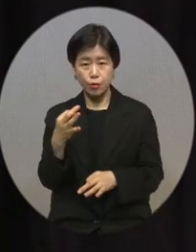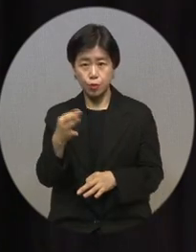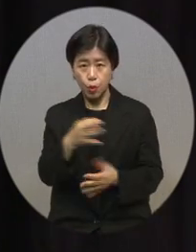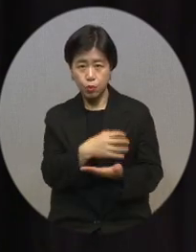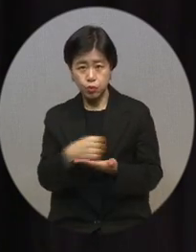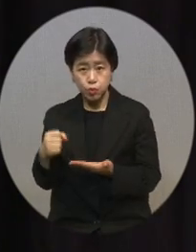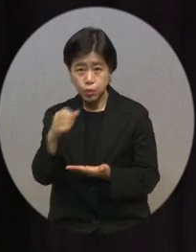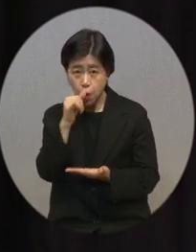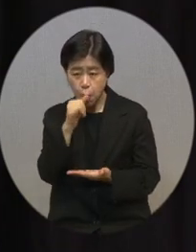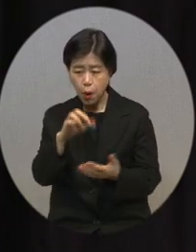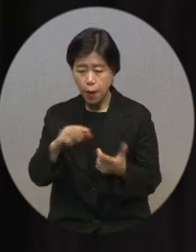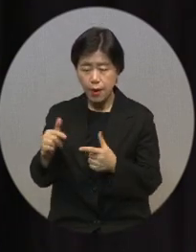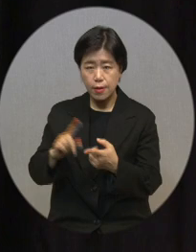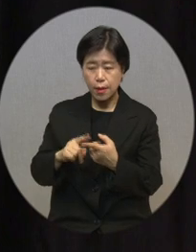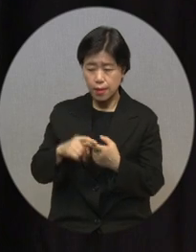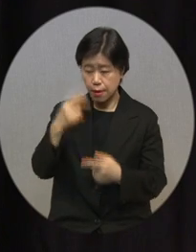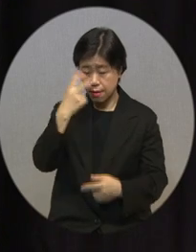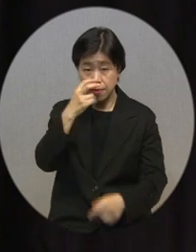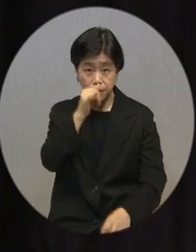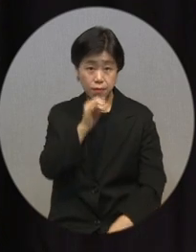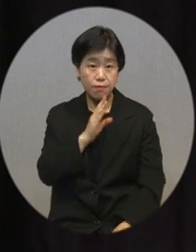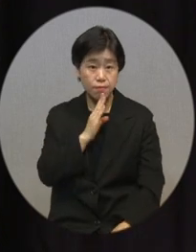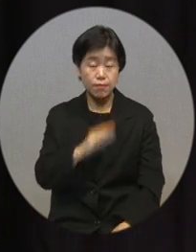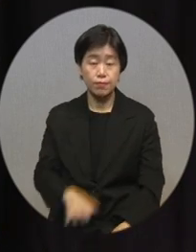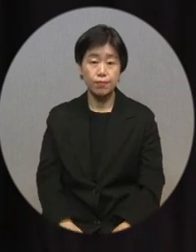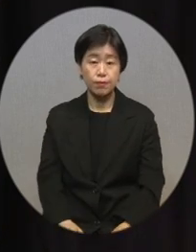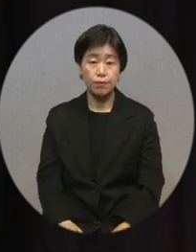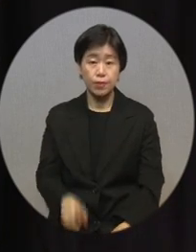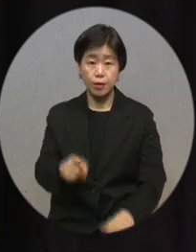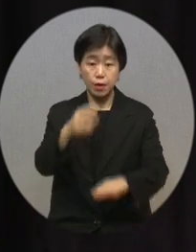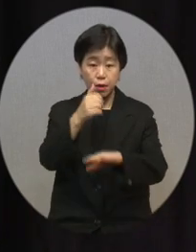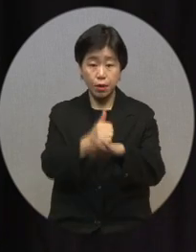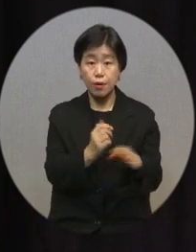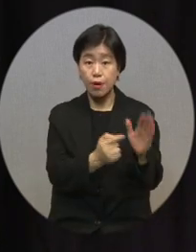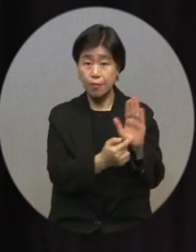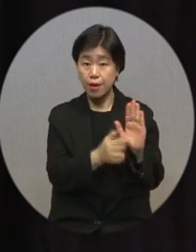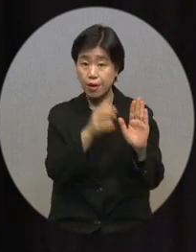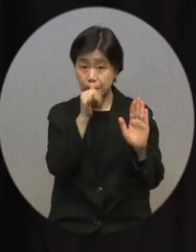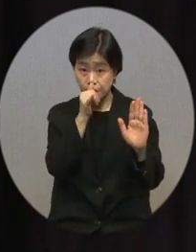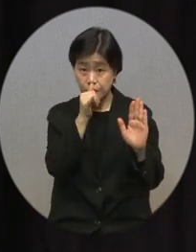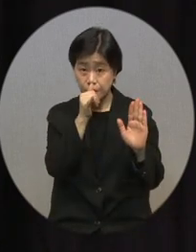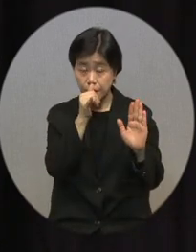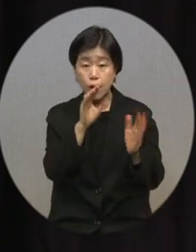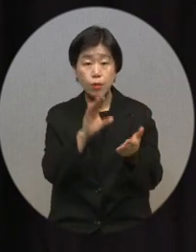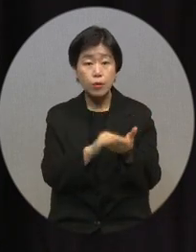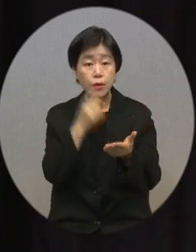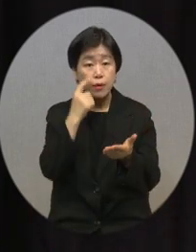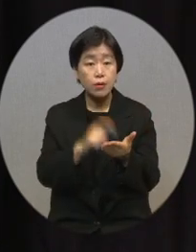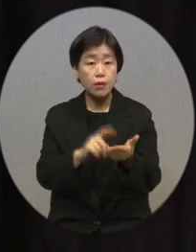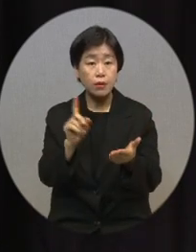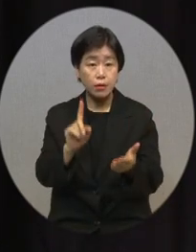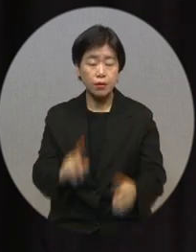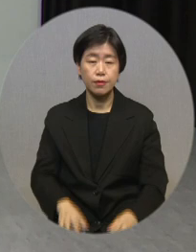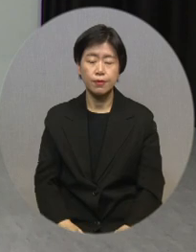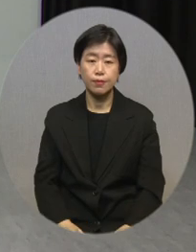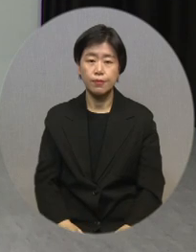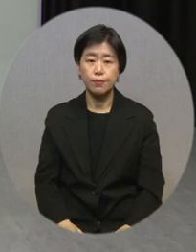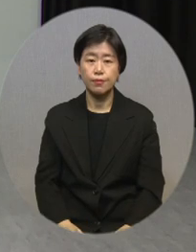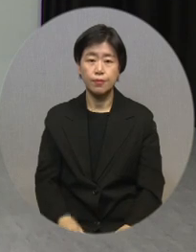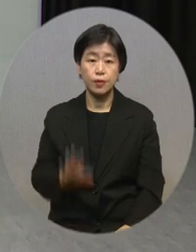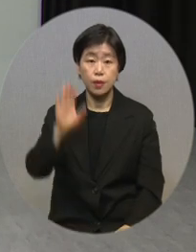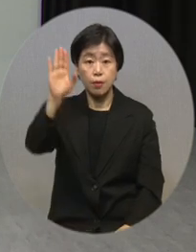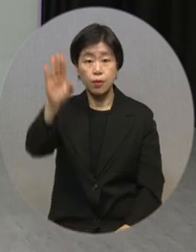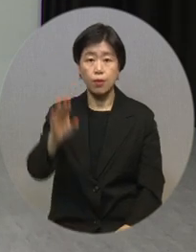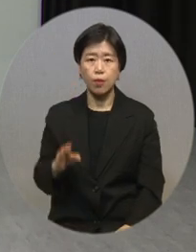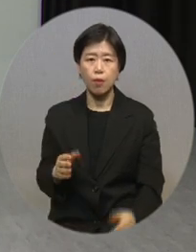높은 감사가 이루어졌죠. 네. 최근 그 결과를 발표하셨는데 어떤 문제점들이 발견됐어요? 그 앞으로는